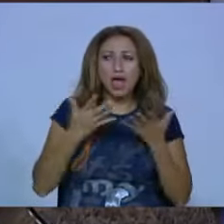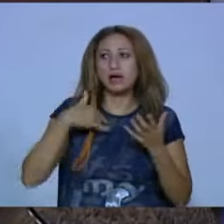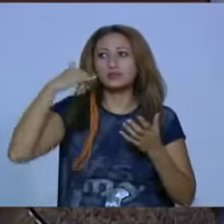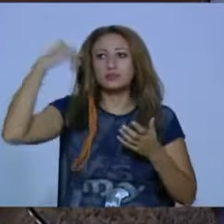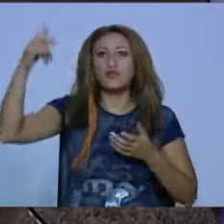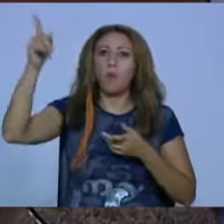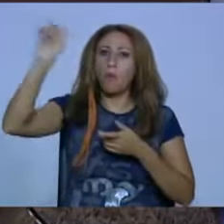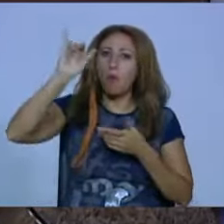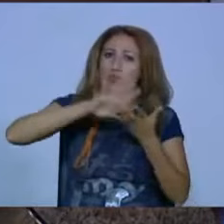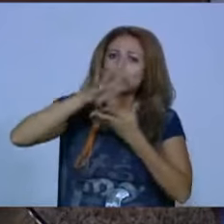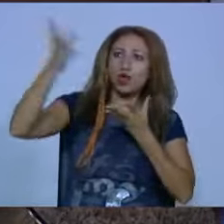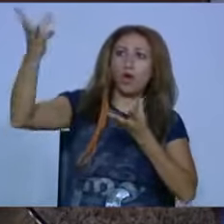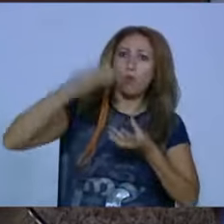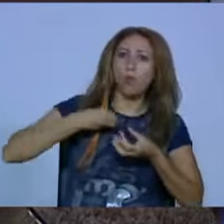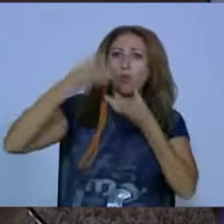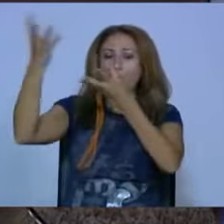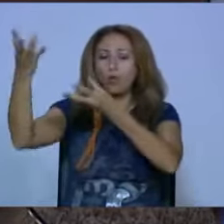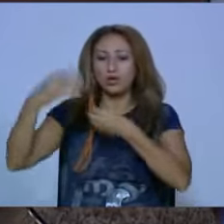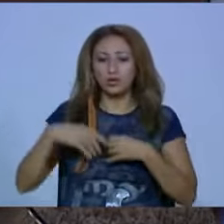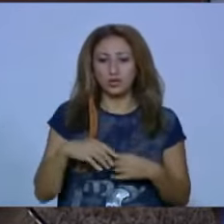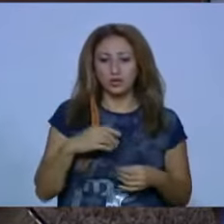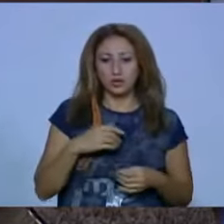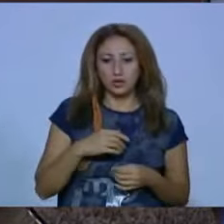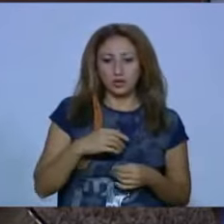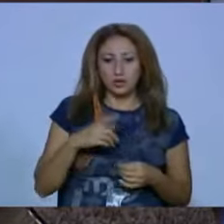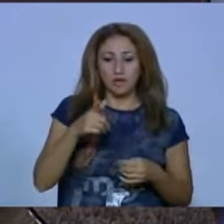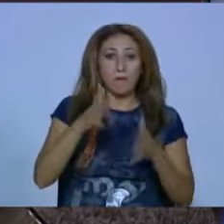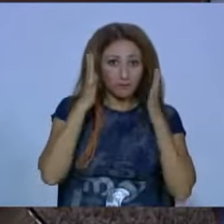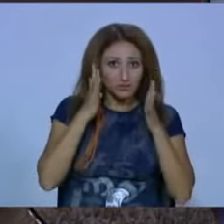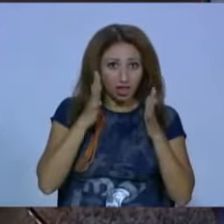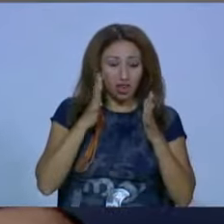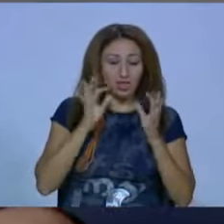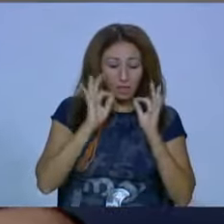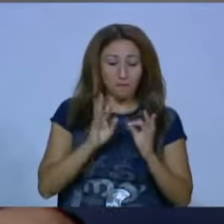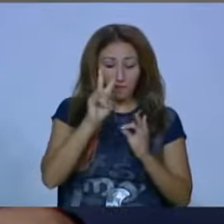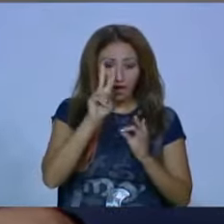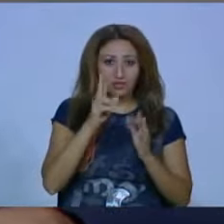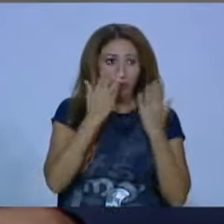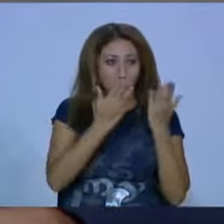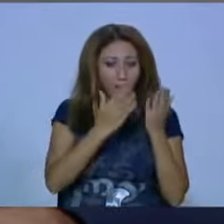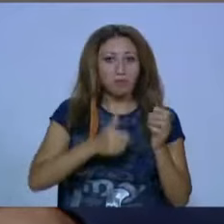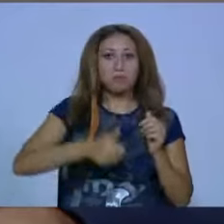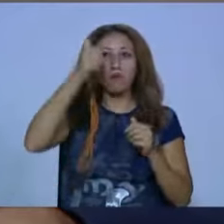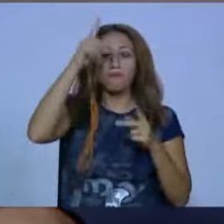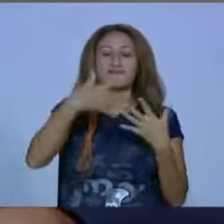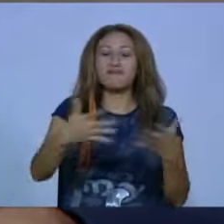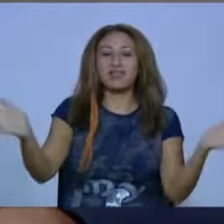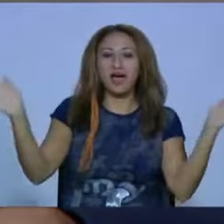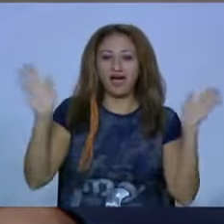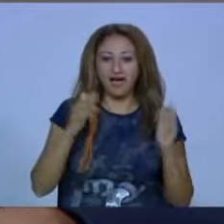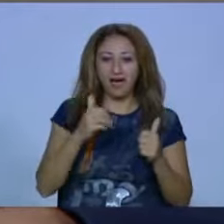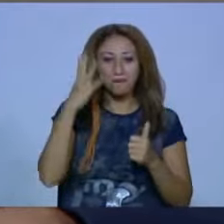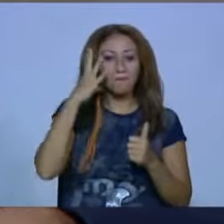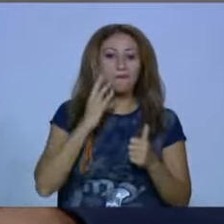كذلك فحسني فانا قلتها في ربنا فرجها وخدت انا اما